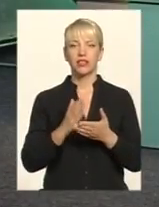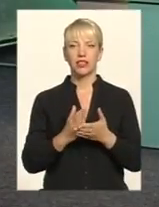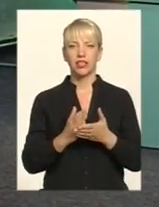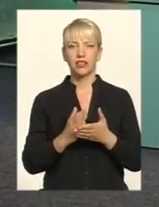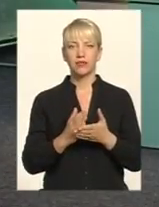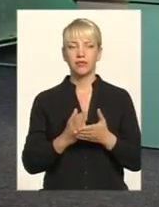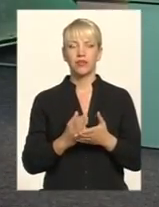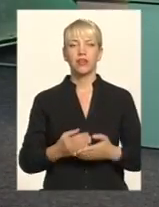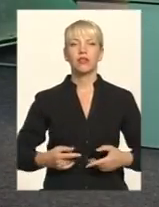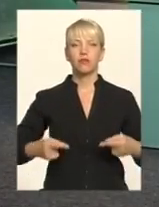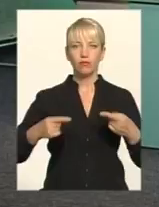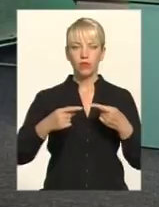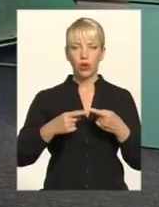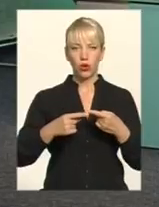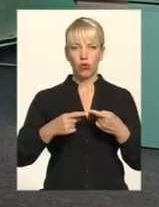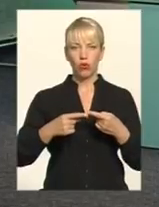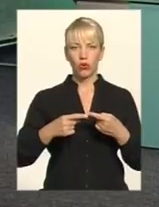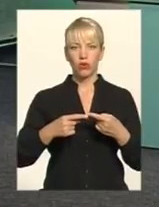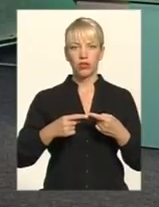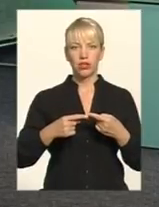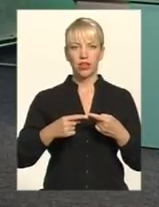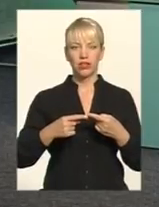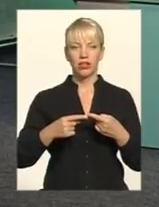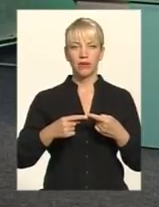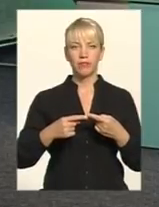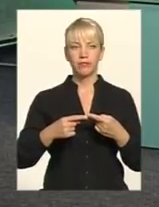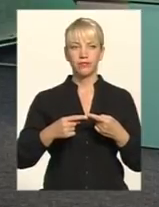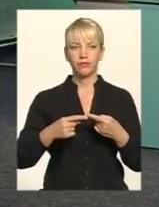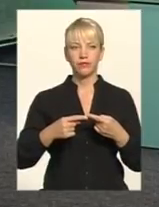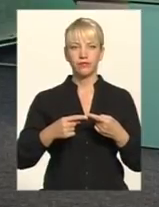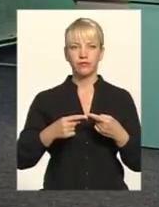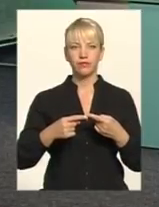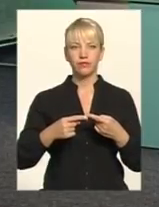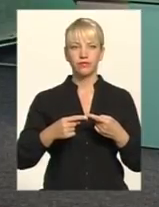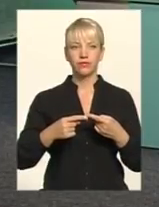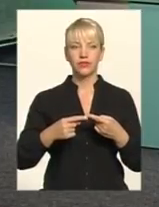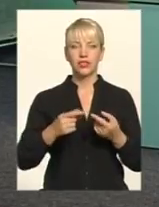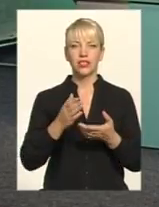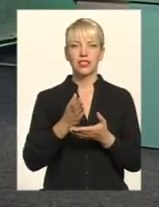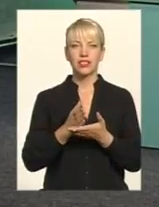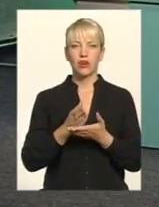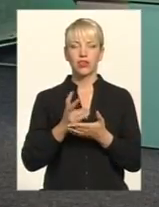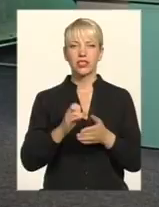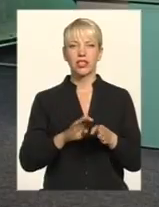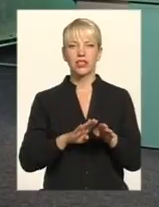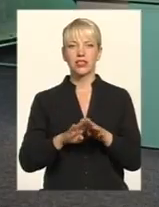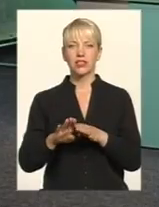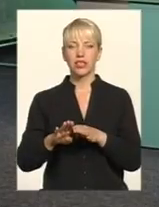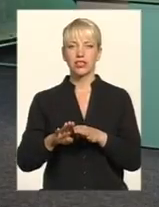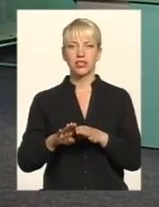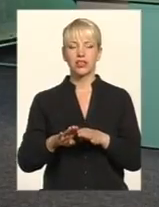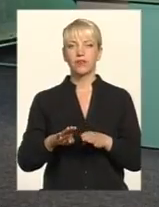такого конкретного, ну, вже знаходиться на стадії десь якогось,